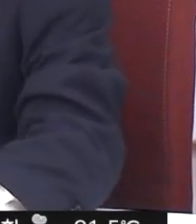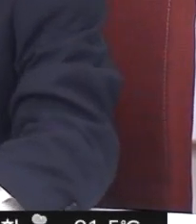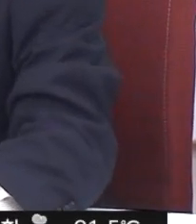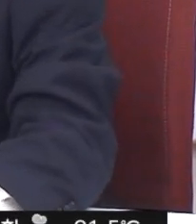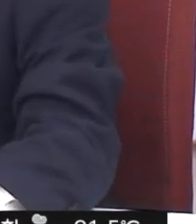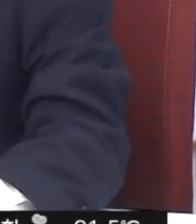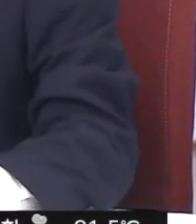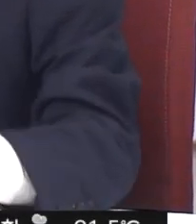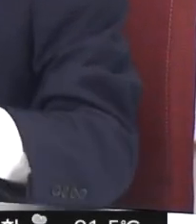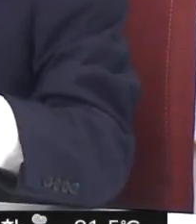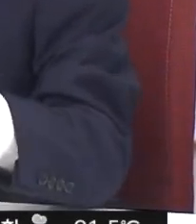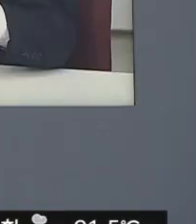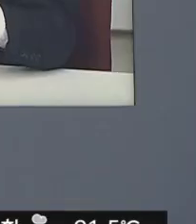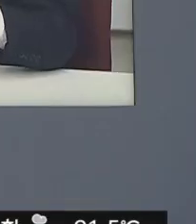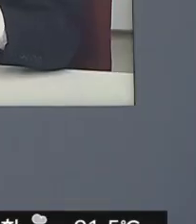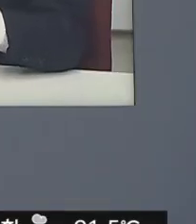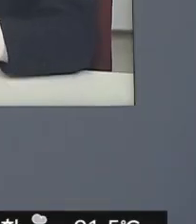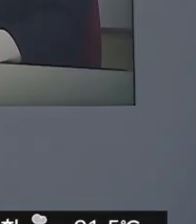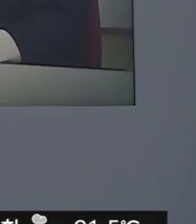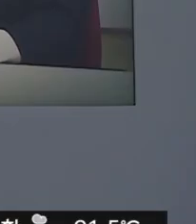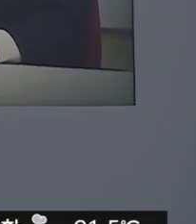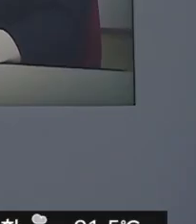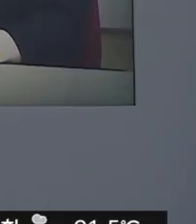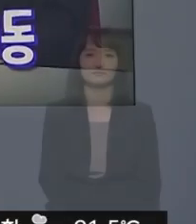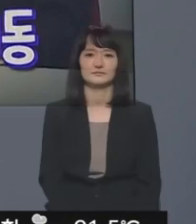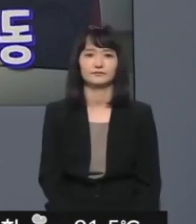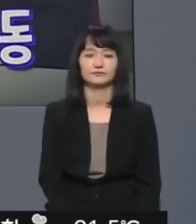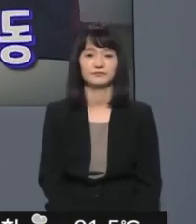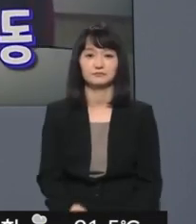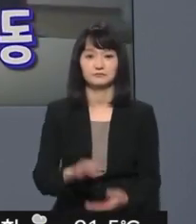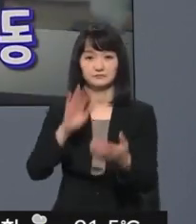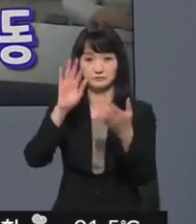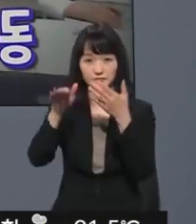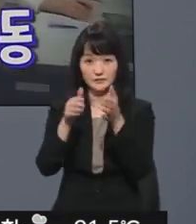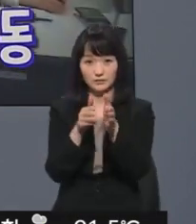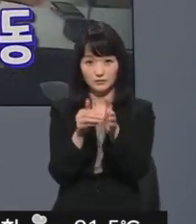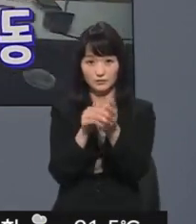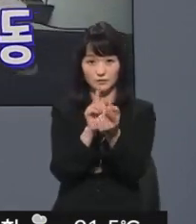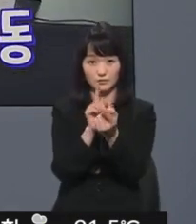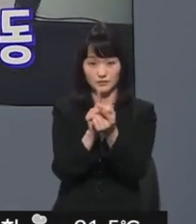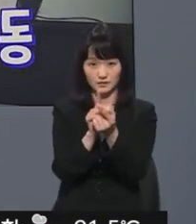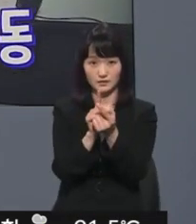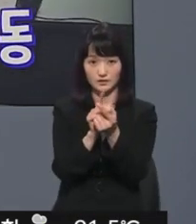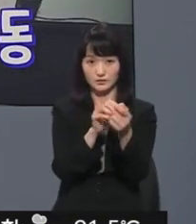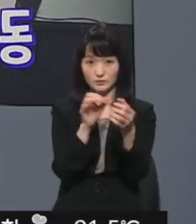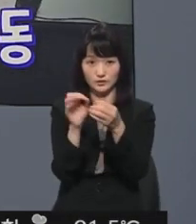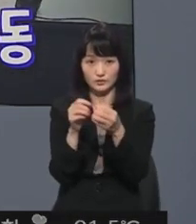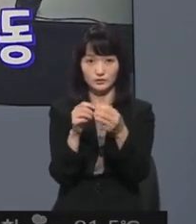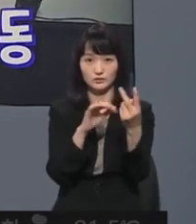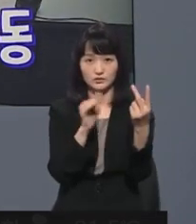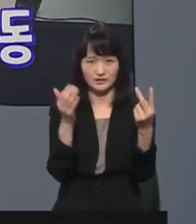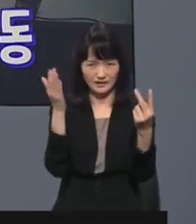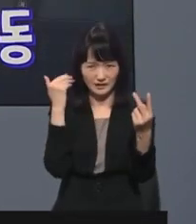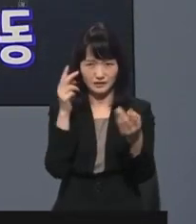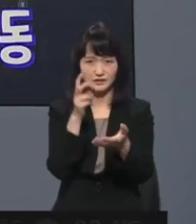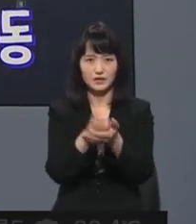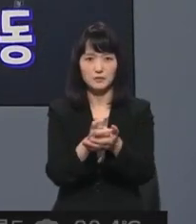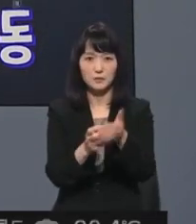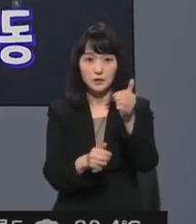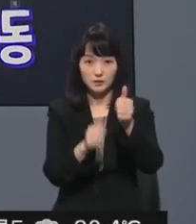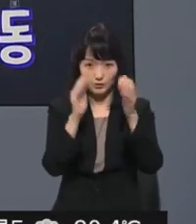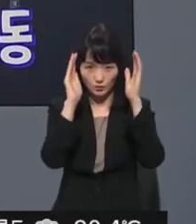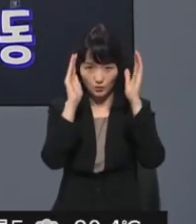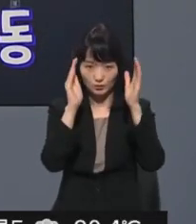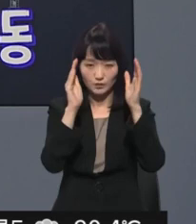그렇게 하겠습니다 이후에 비공개로 진행된 회동에 선 두 사람이 과거 사법고시 공부를 함께 했던 이야기와